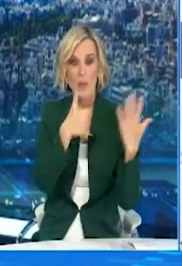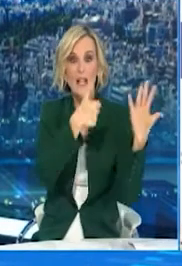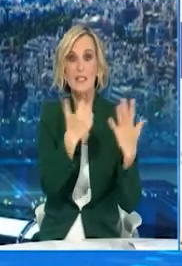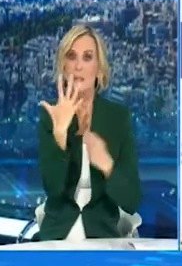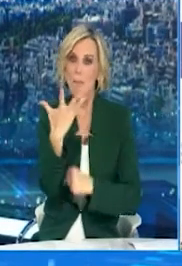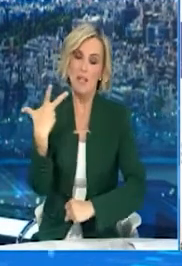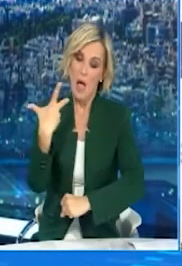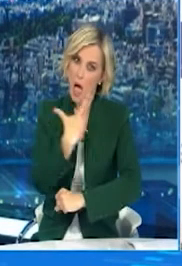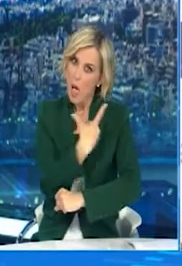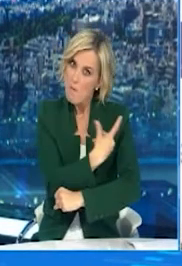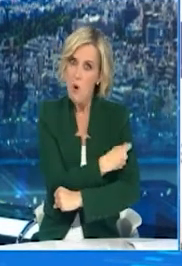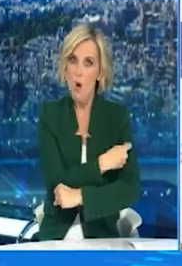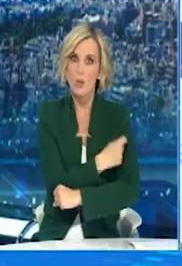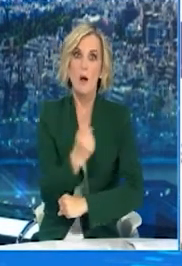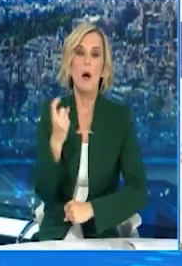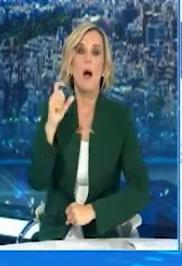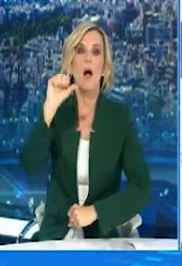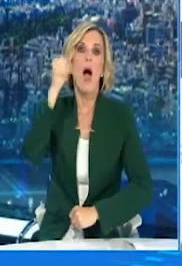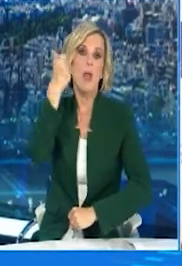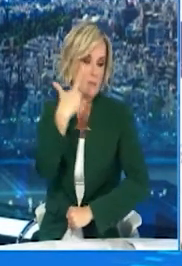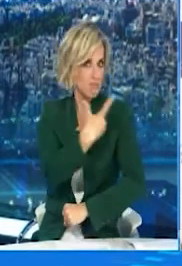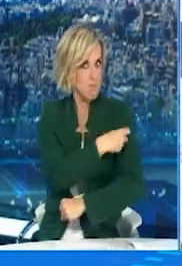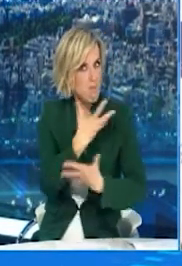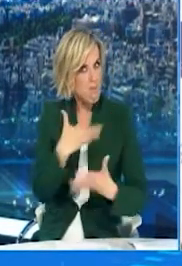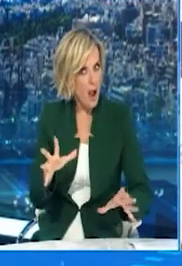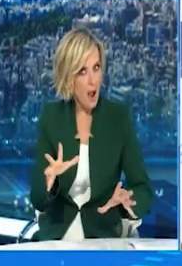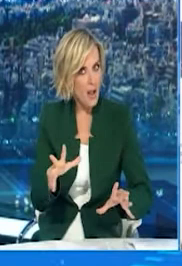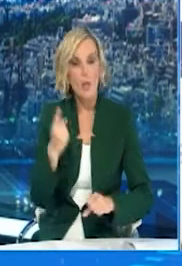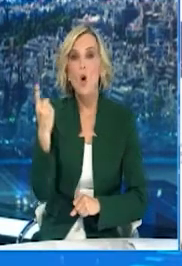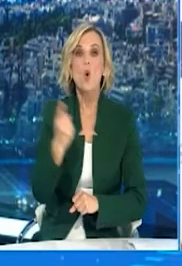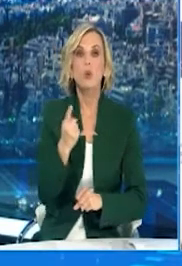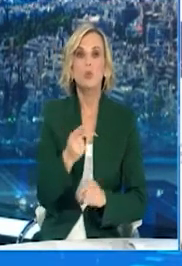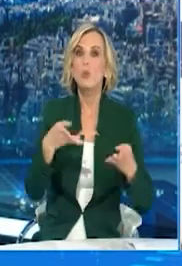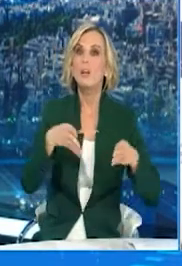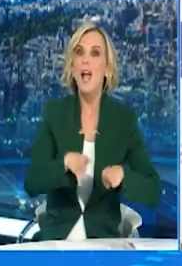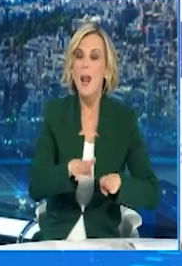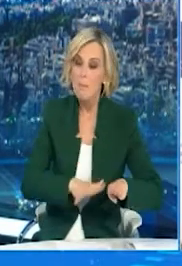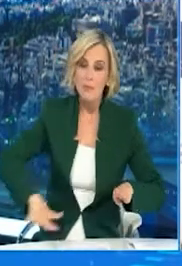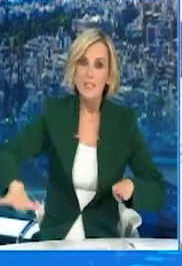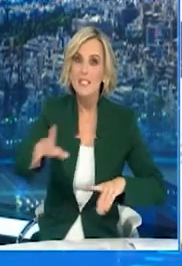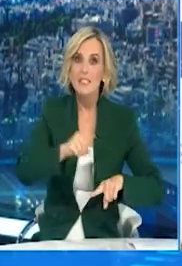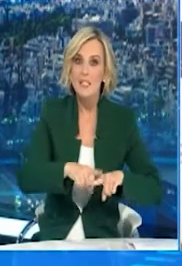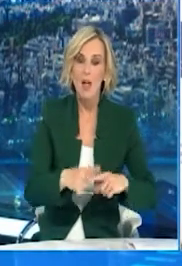έχουν εμβολιαστεί με τουλάχιστον μία δόση, αριθμός που αντιστοιχεί σε ποσοστό εμβολιαστικής κάλυψης